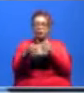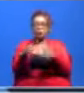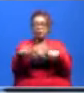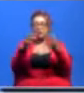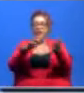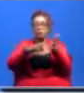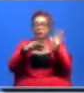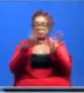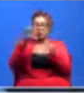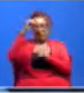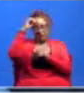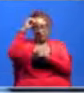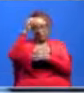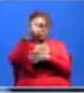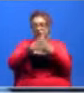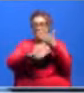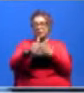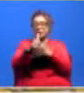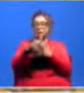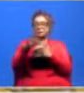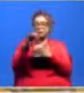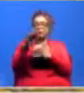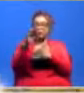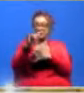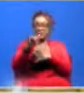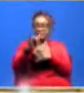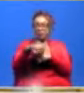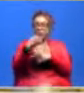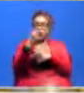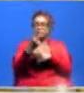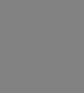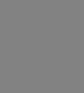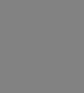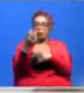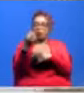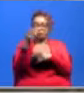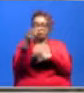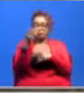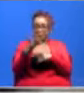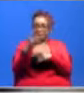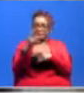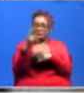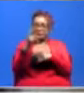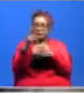zilizopewa kandarasi chini ya mpango wa ruzuku katika mwaka wa kifedha wa mwaka